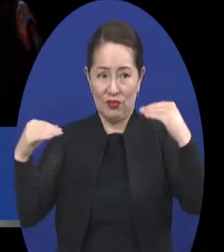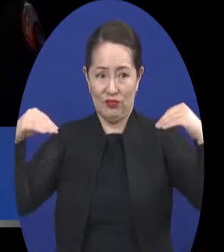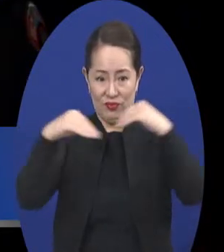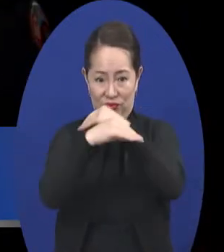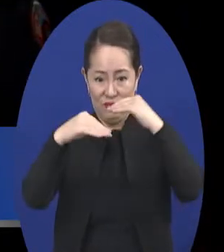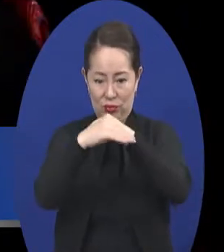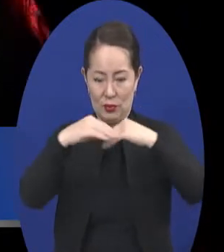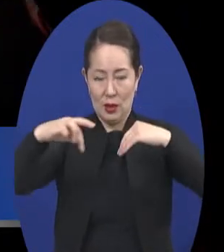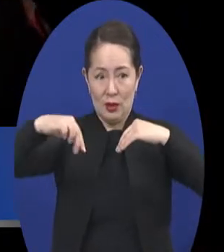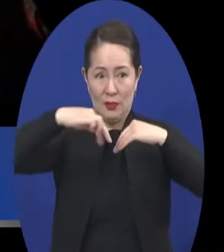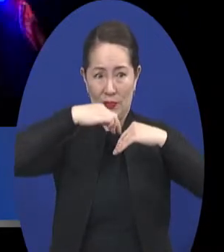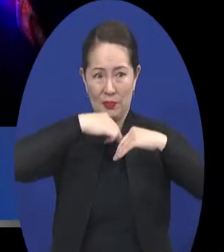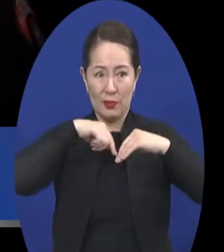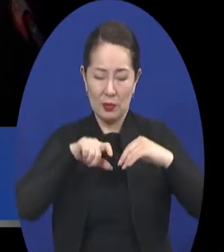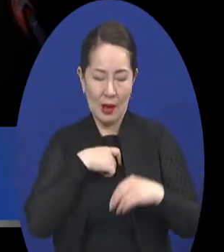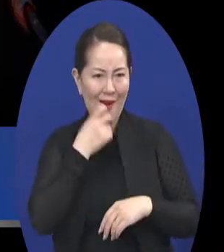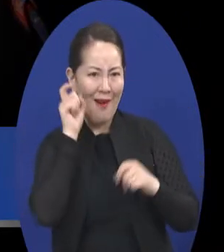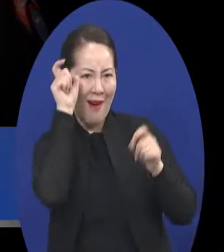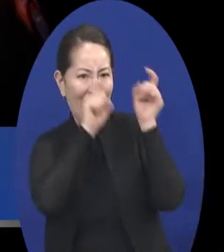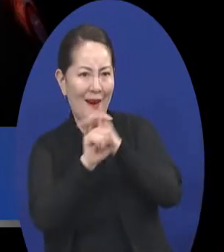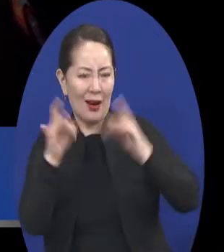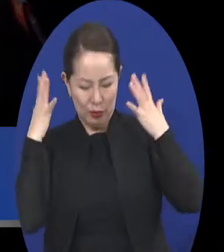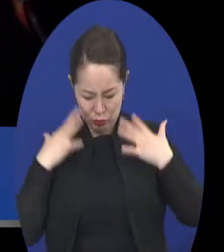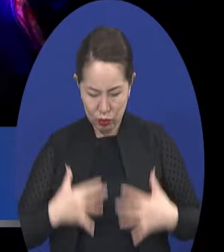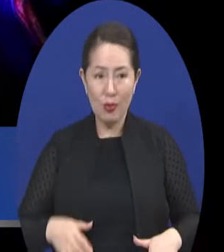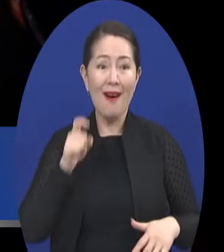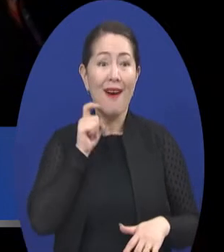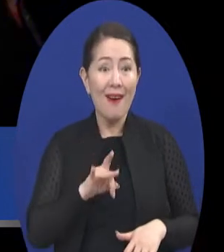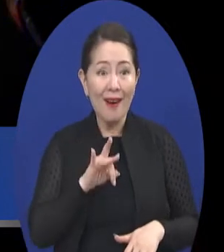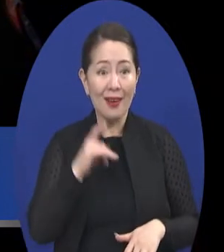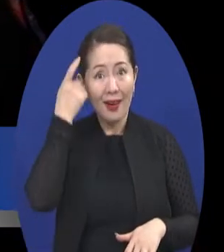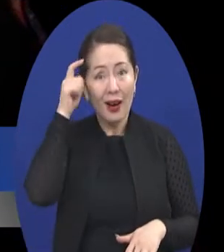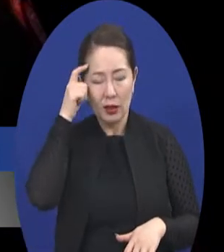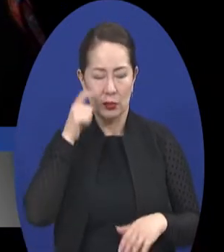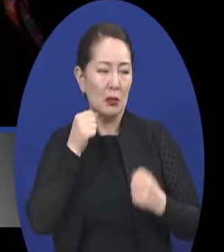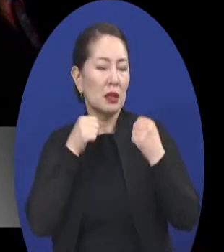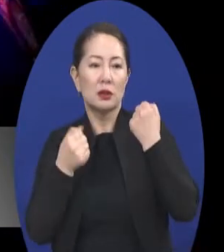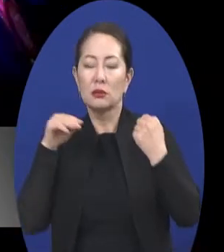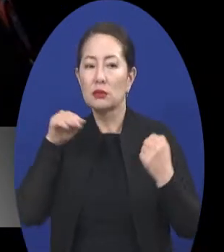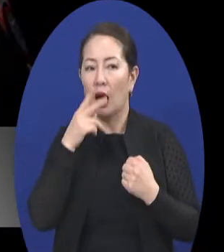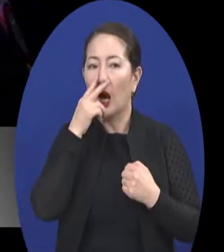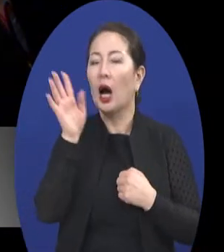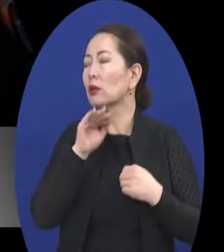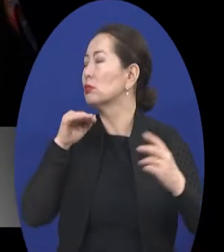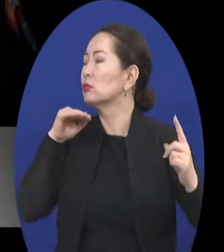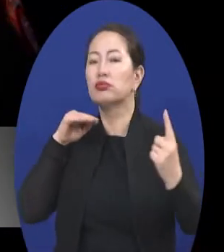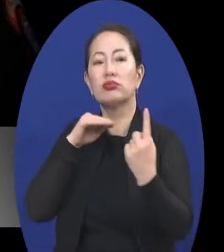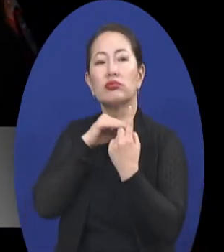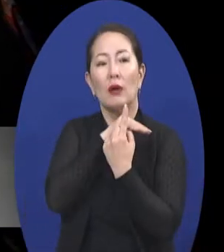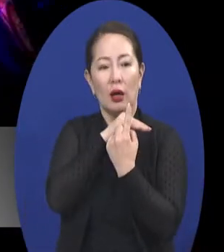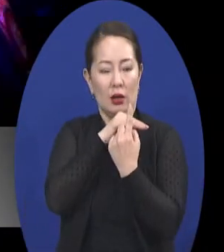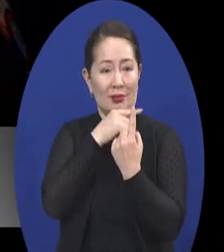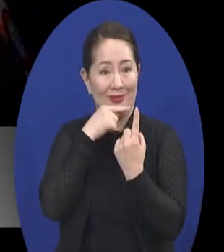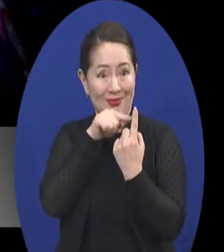хар бараан байгаа тохиолдолд таныг ойр тэрж байгаа жолооч нар харахгүй. Энд та өөрийнхөө амь насыг хамгаалах зорилгоор, эрүүл мэндийг хамгаалах зорилгоор тухайн жолоочд анхаарах зорилгоор